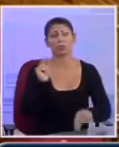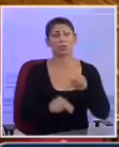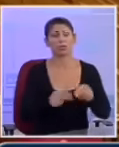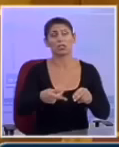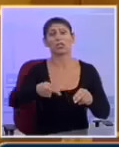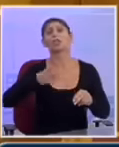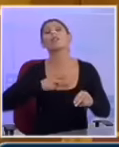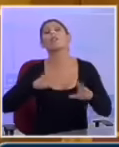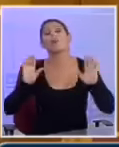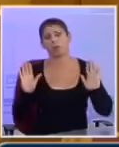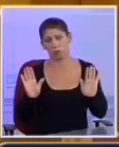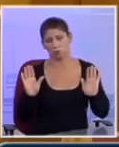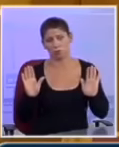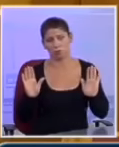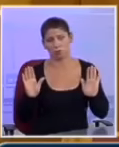μου απαντήσατε.